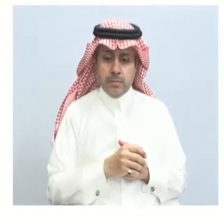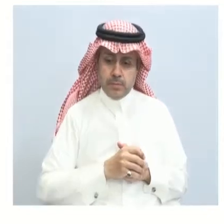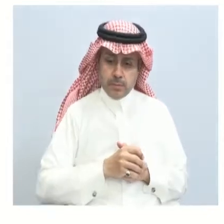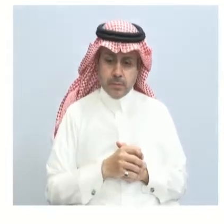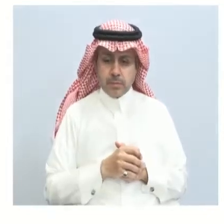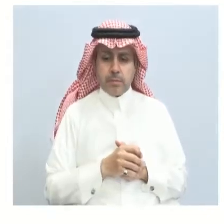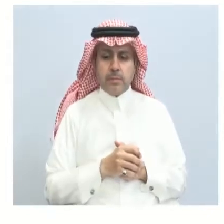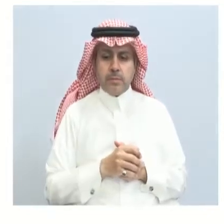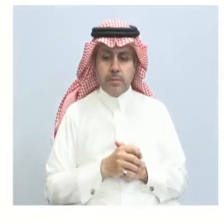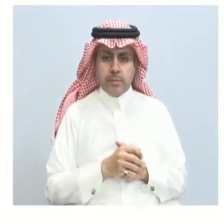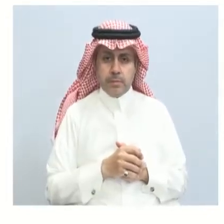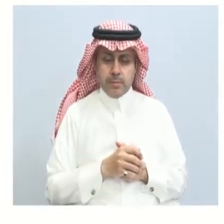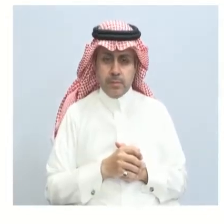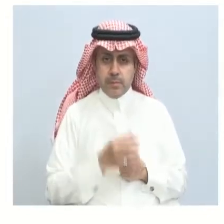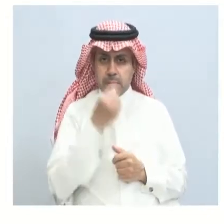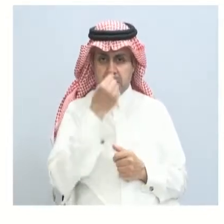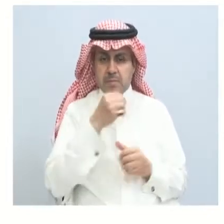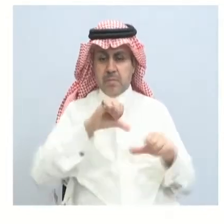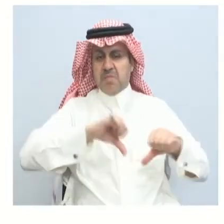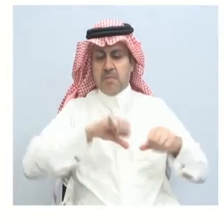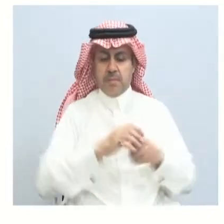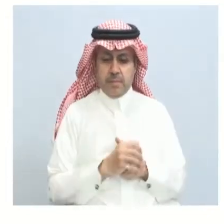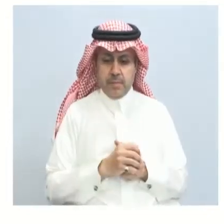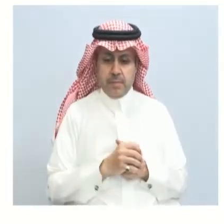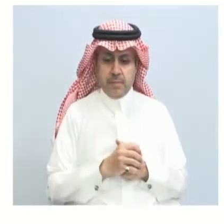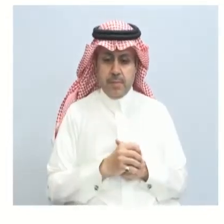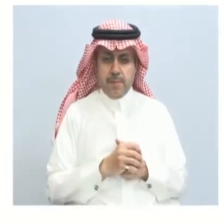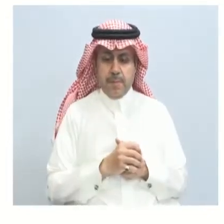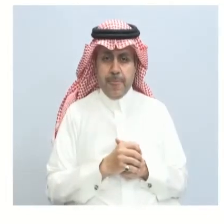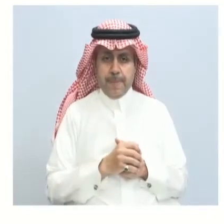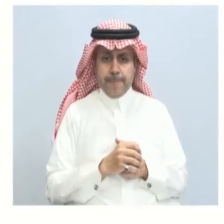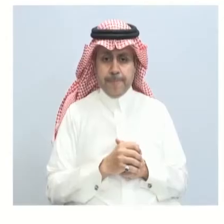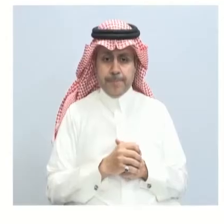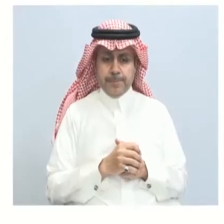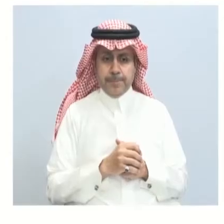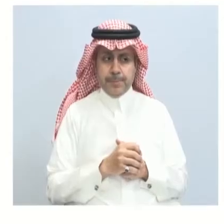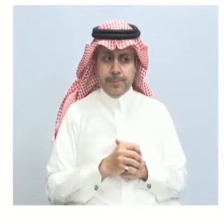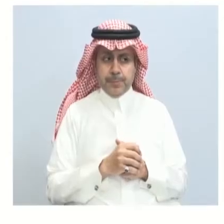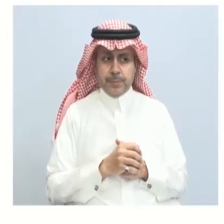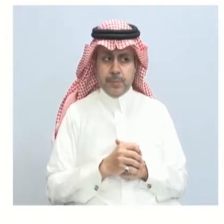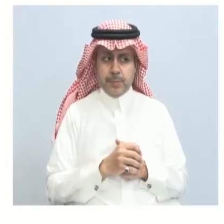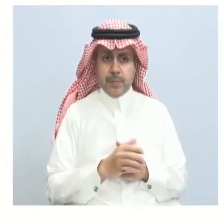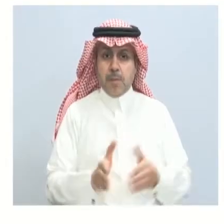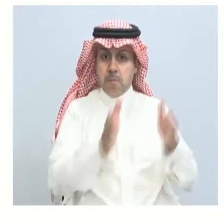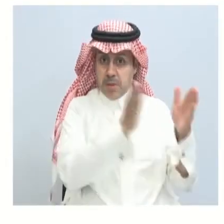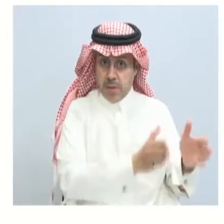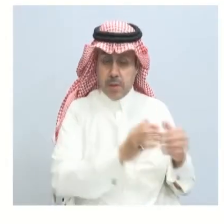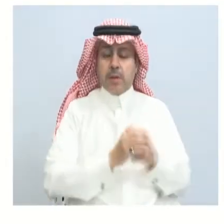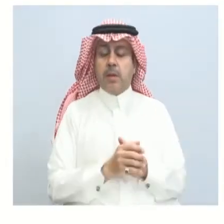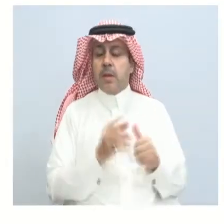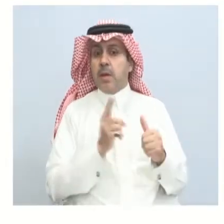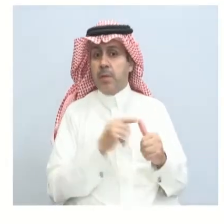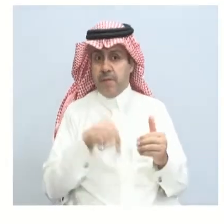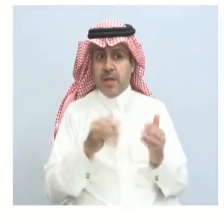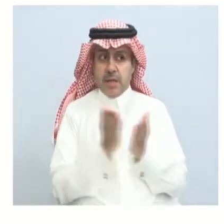باقل شيء الا بالرائحه التي تحملها من من قربك من هذا من نافخ الكير بعد ذلك ننطلق في